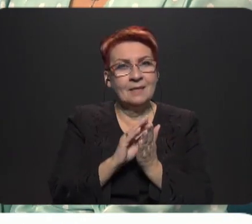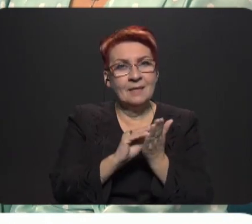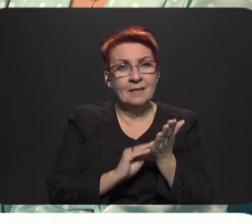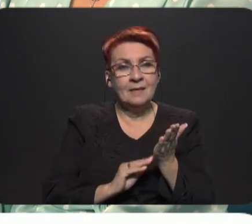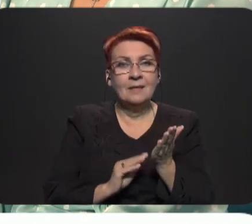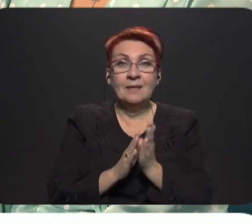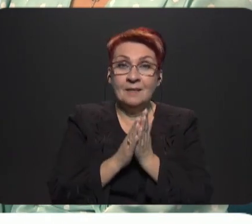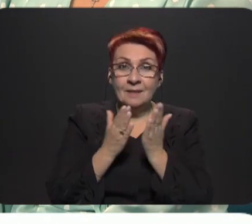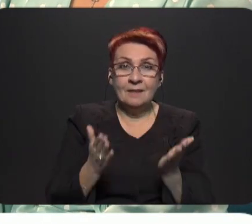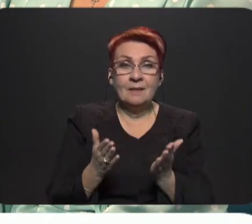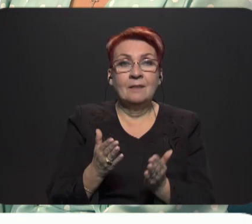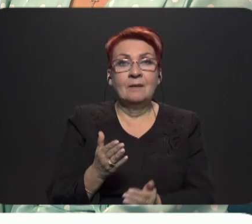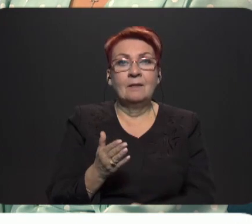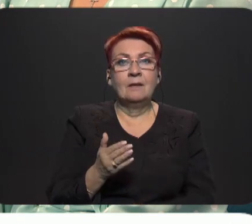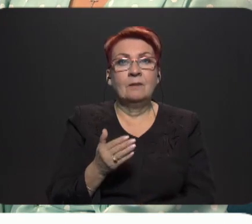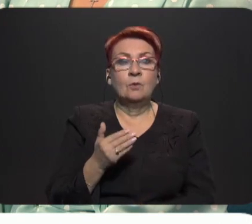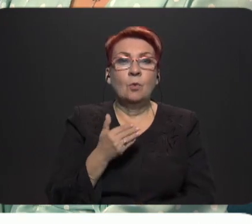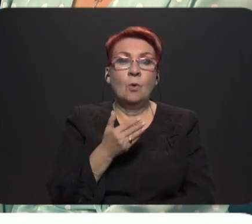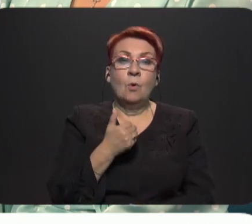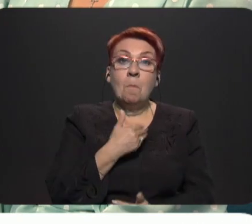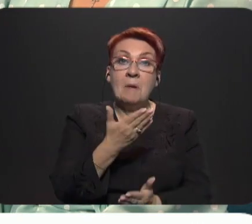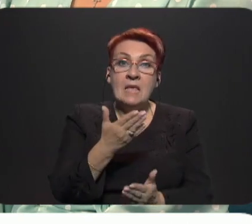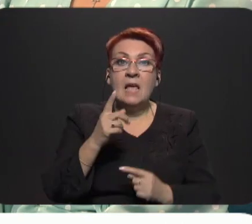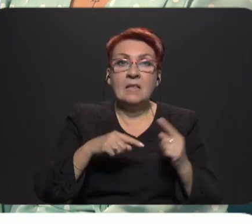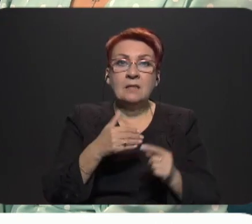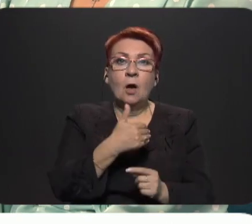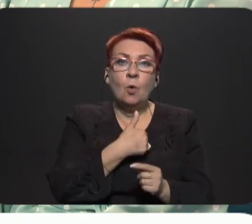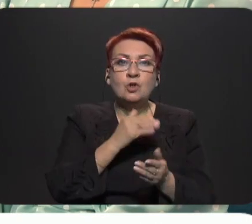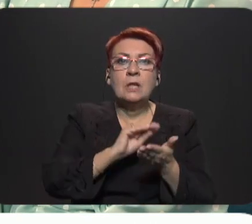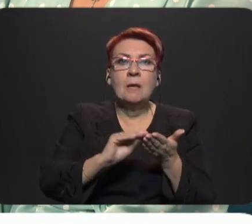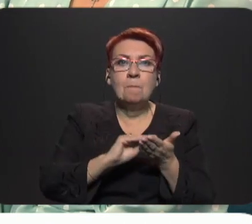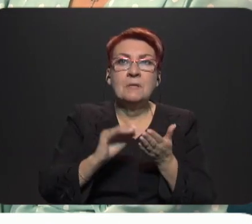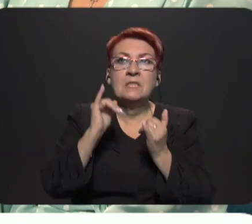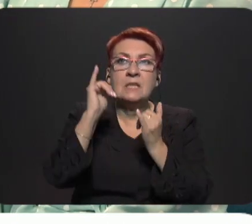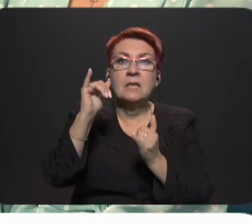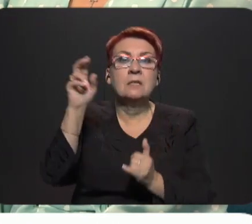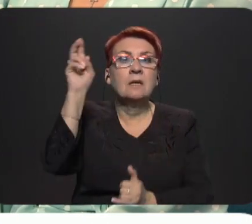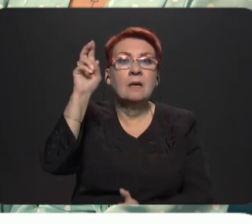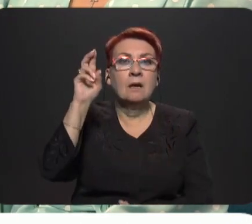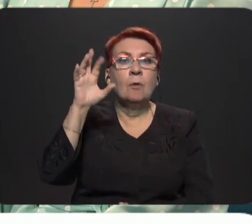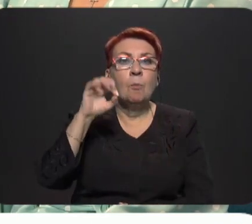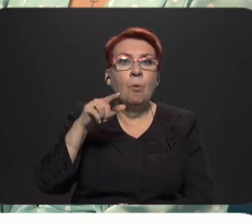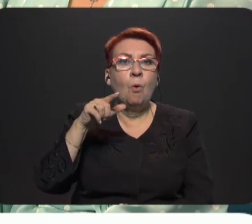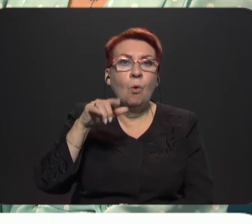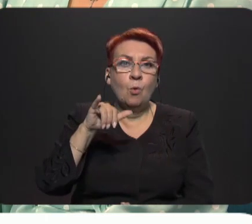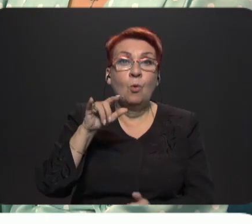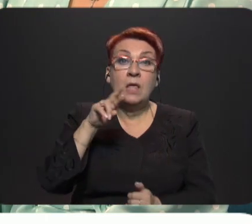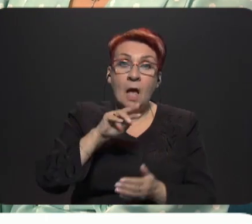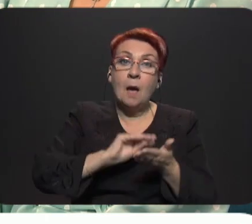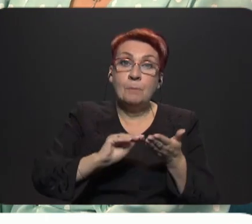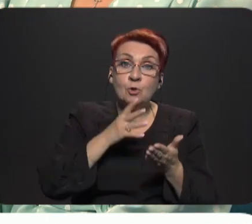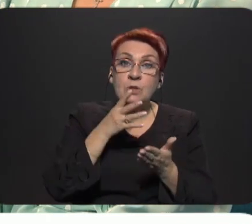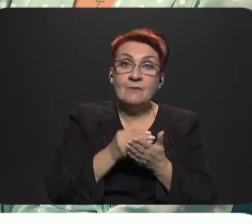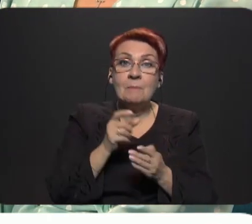иногда хочется написать Богу. То есть у меня такой есть специальный блокнотик. Я пишу своими